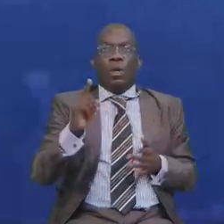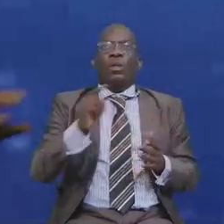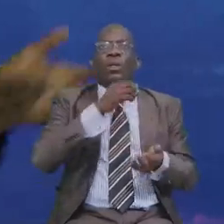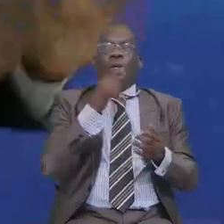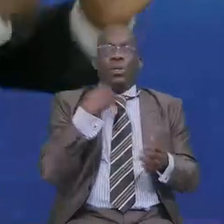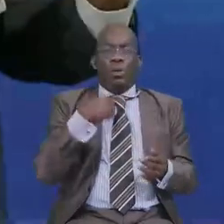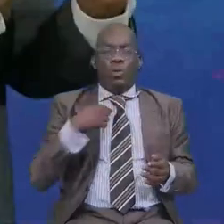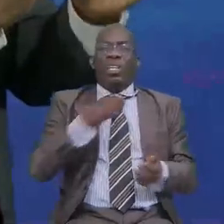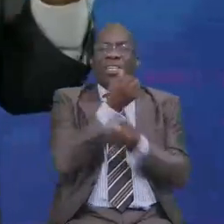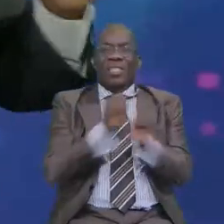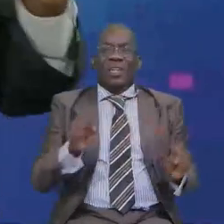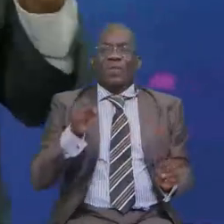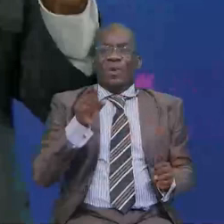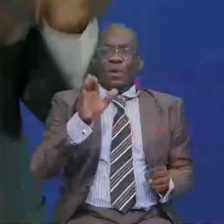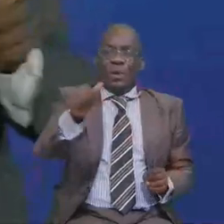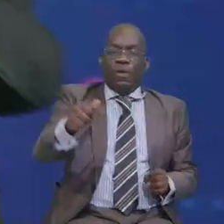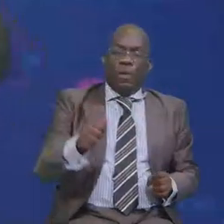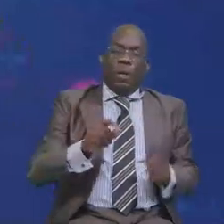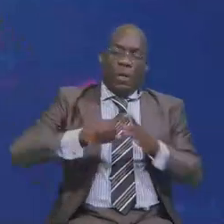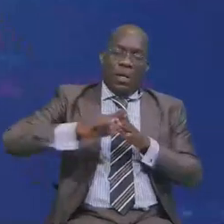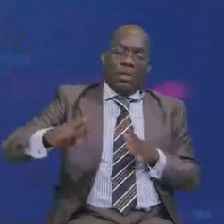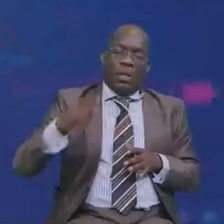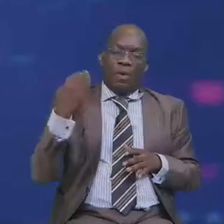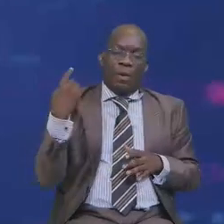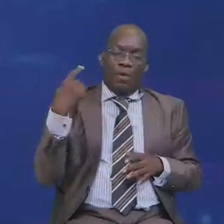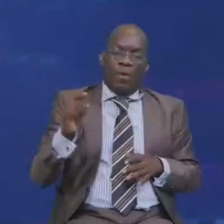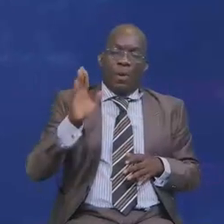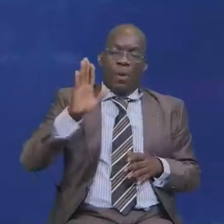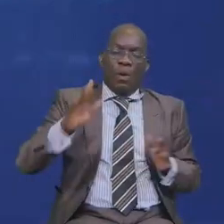sauvez-vous, échappez pour votre vie,